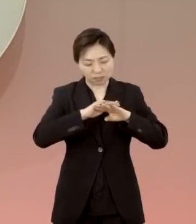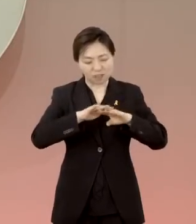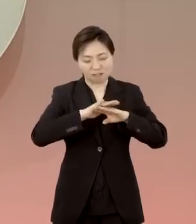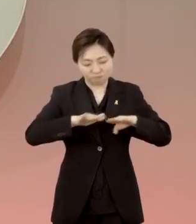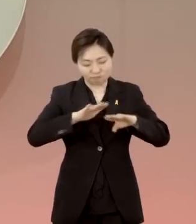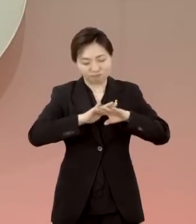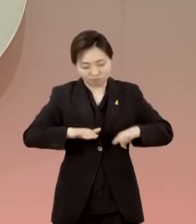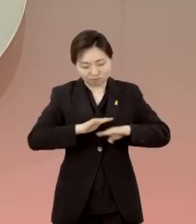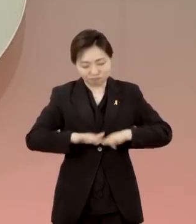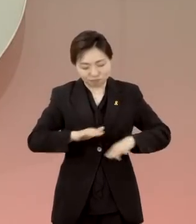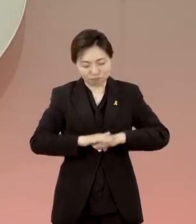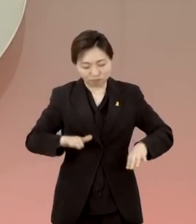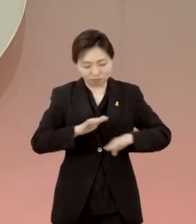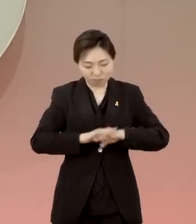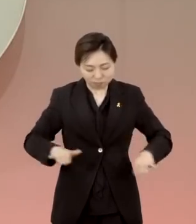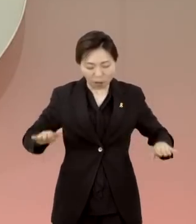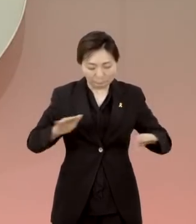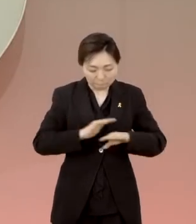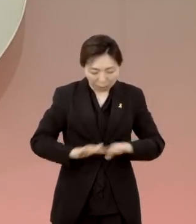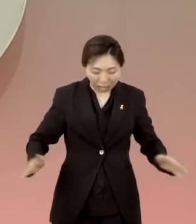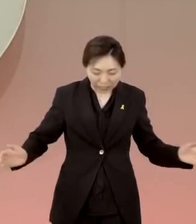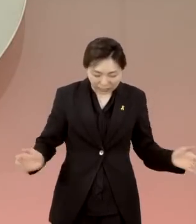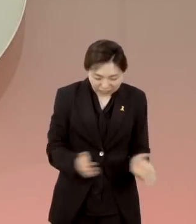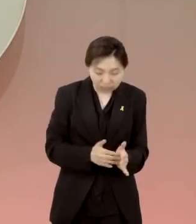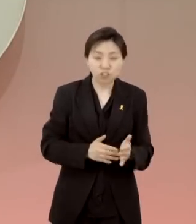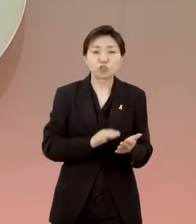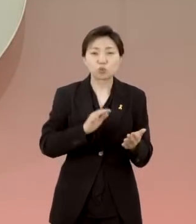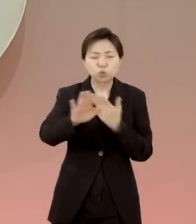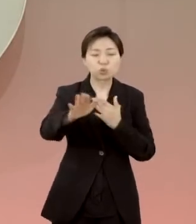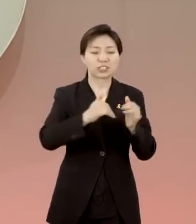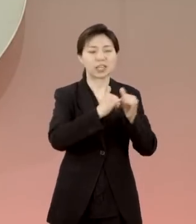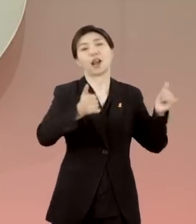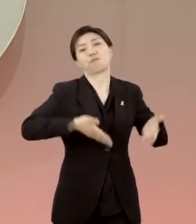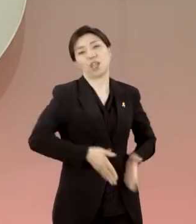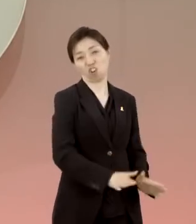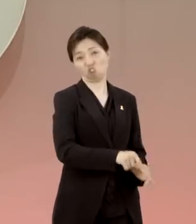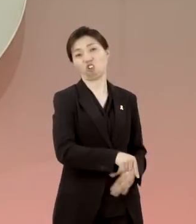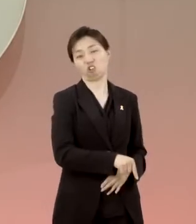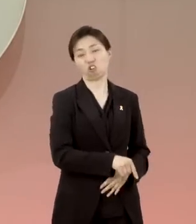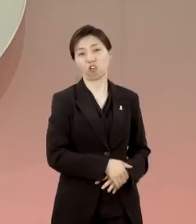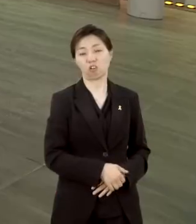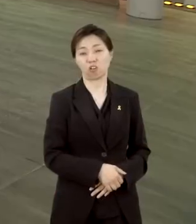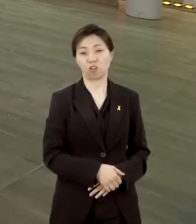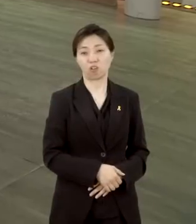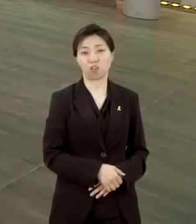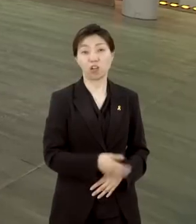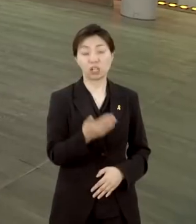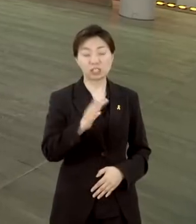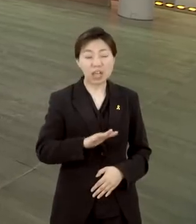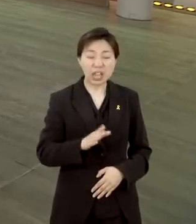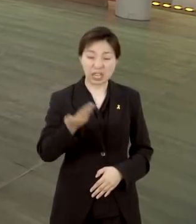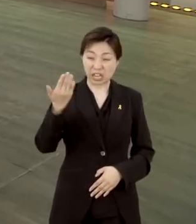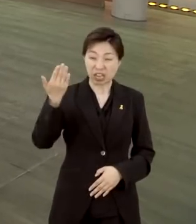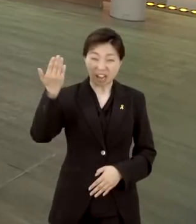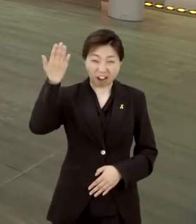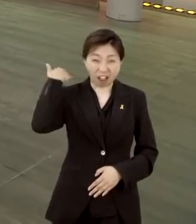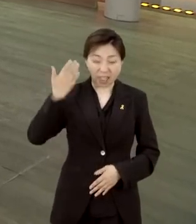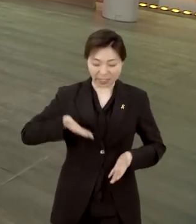지옥에서 업보가 다해서 사람으로 태어나게 되었지만 그때 어두운